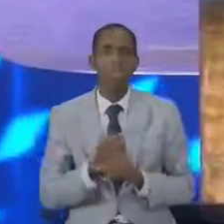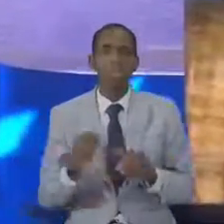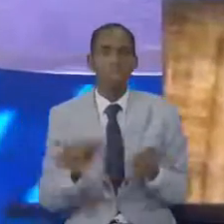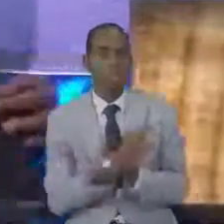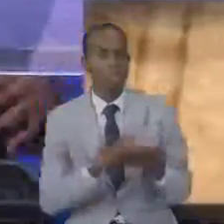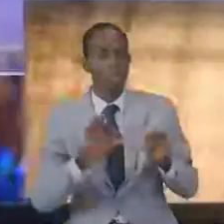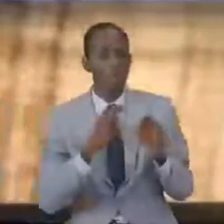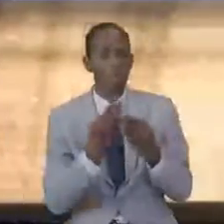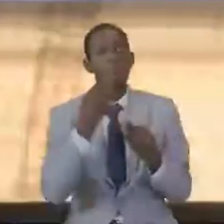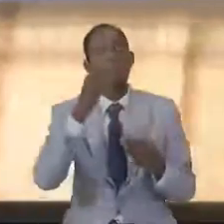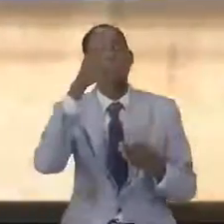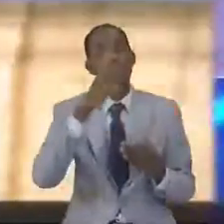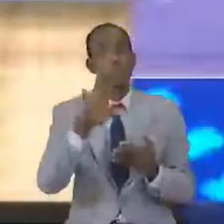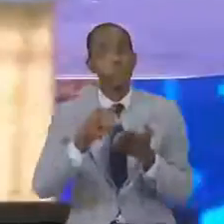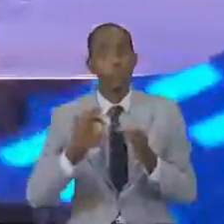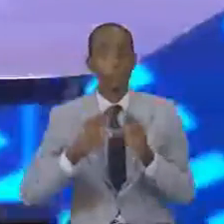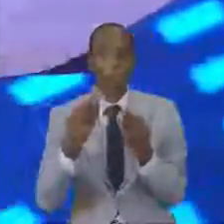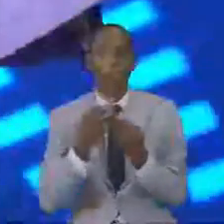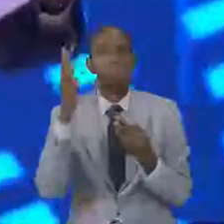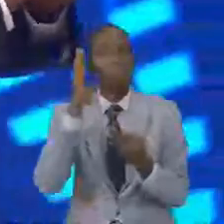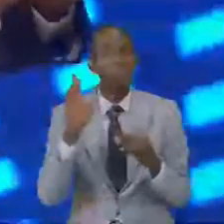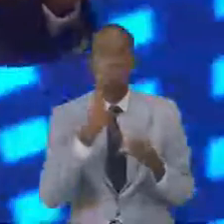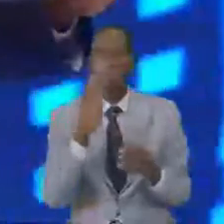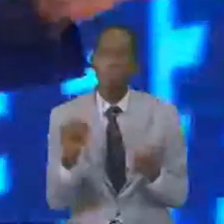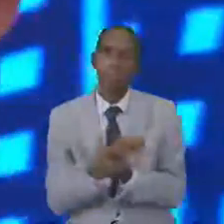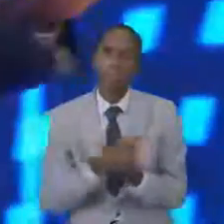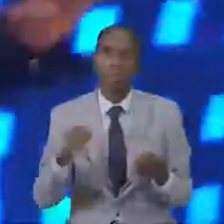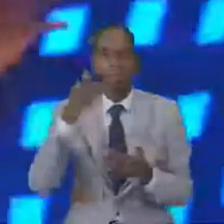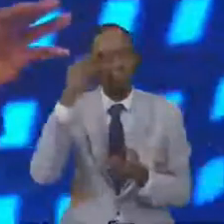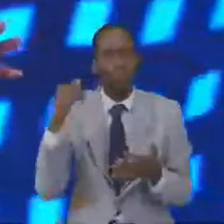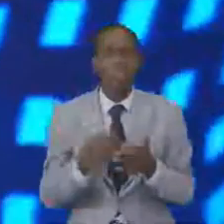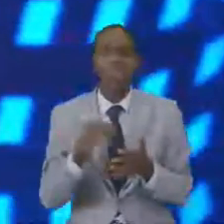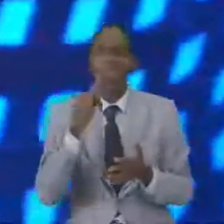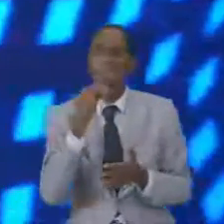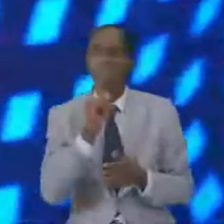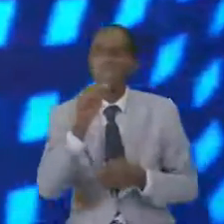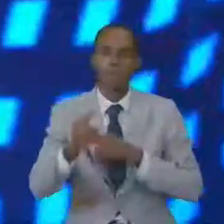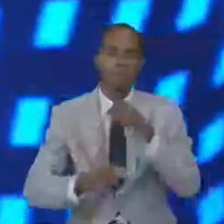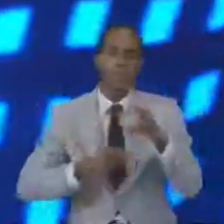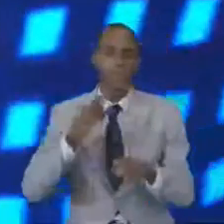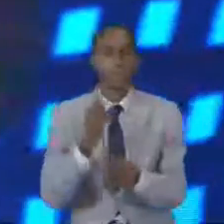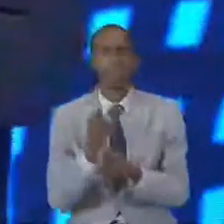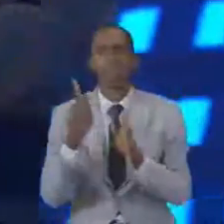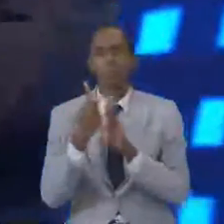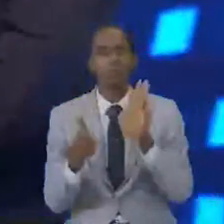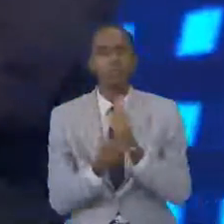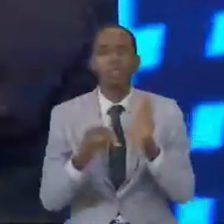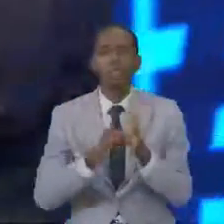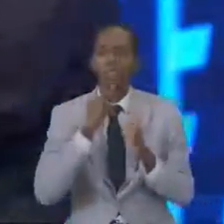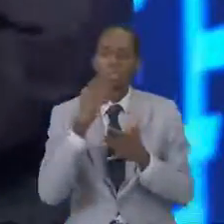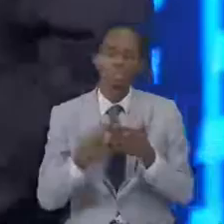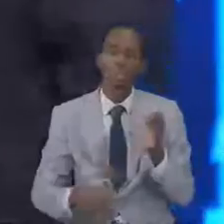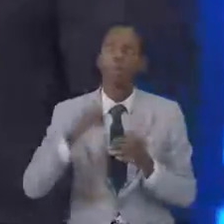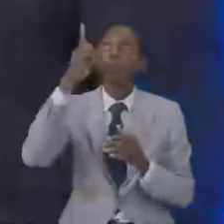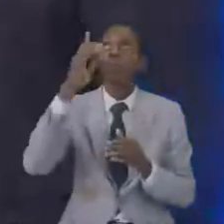ta famille aussi sera dispersée parce que c'est une loi universelle c'est un principe universel c'est ce que